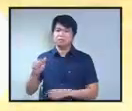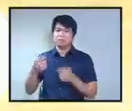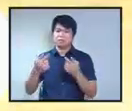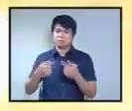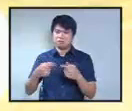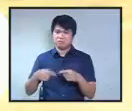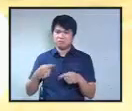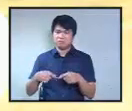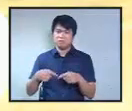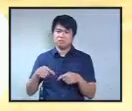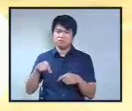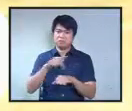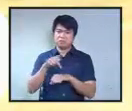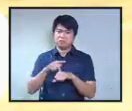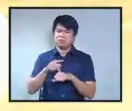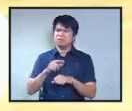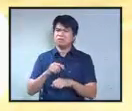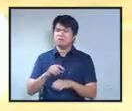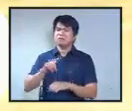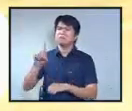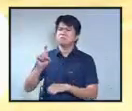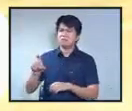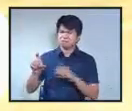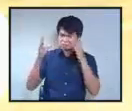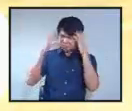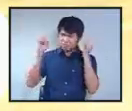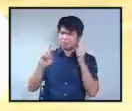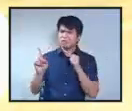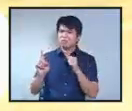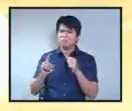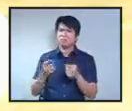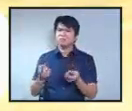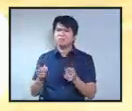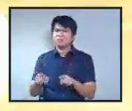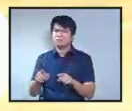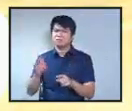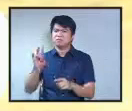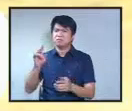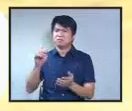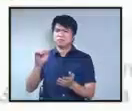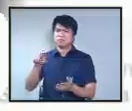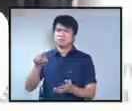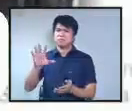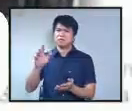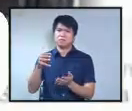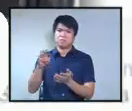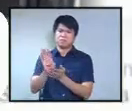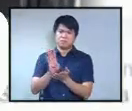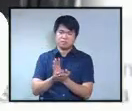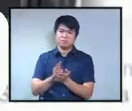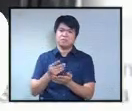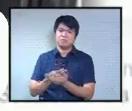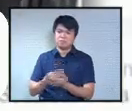iwasan ni Pangulong Duterte na itanong kung ano ang nangyari sa 7.5 billion pesos na pondo. Partikular na inungkat